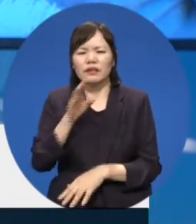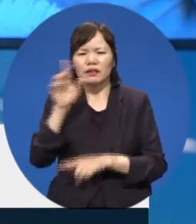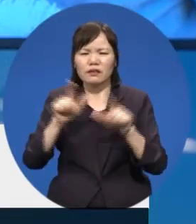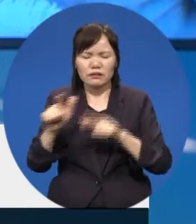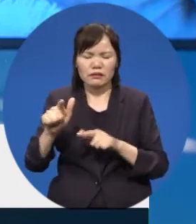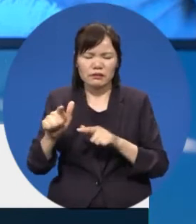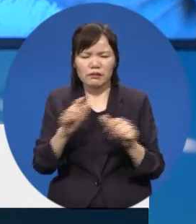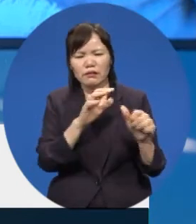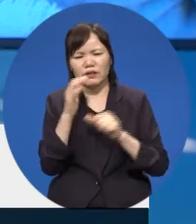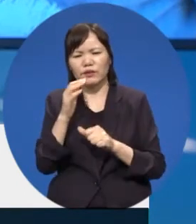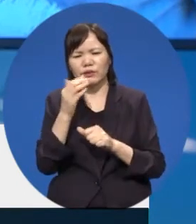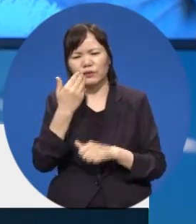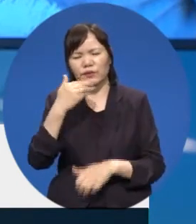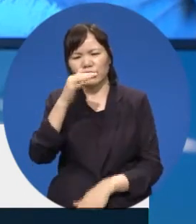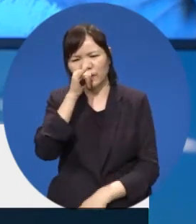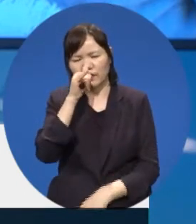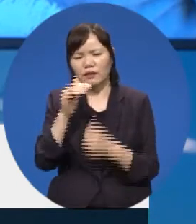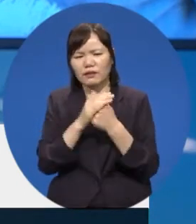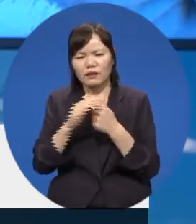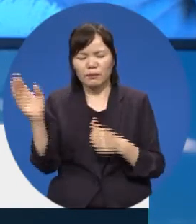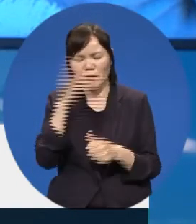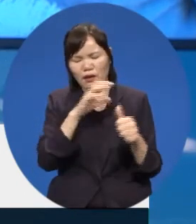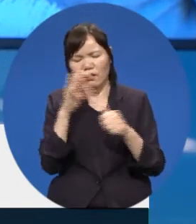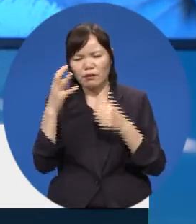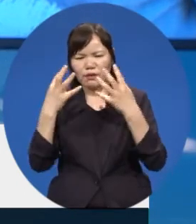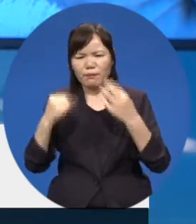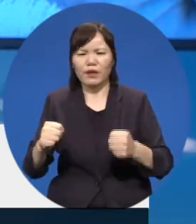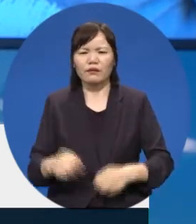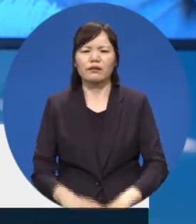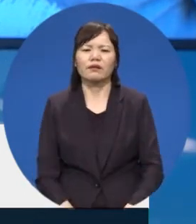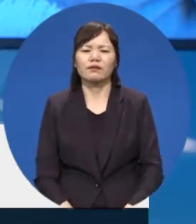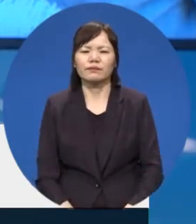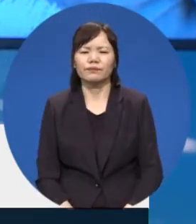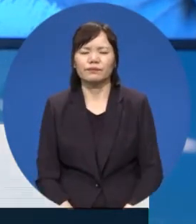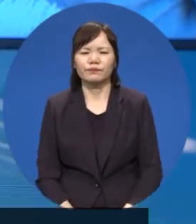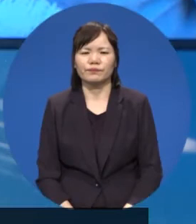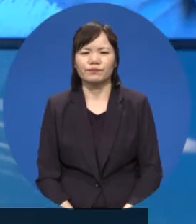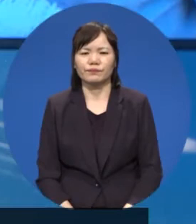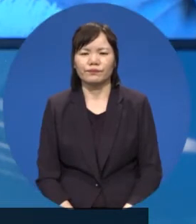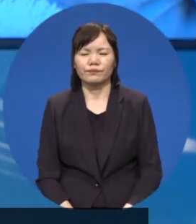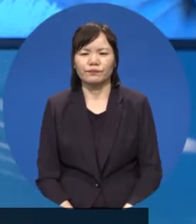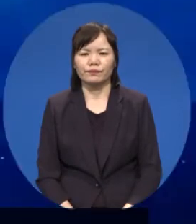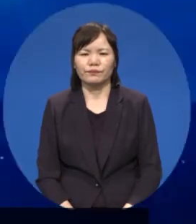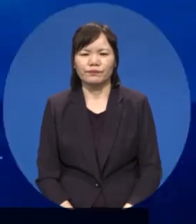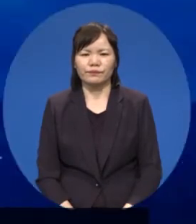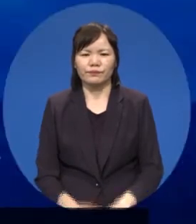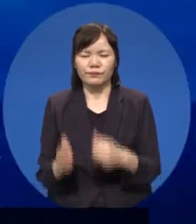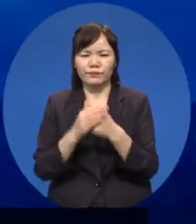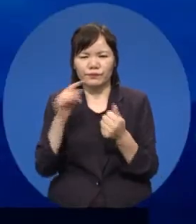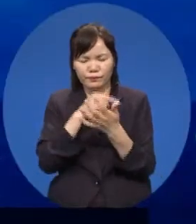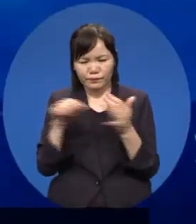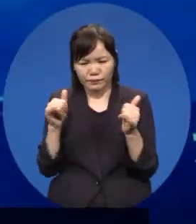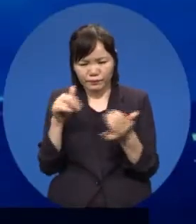들어가는 상황이기 때문에 이런 부분에 사실 악용되는 부분이 많다 이렇게 분석이 됩니다 그렇군요 그래서 피해자